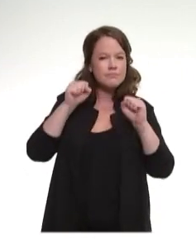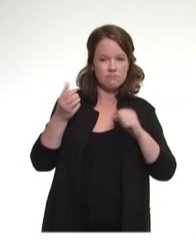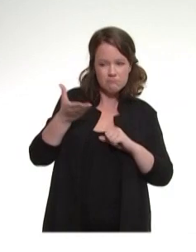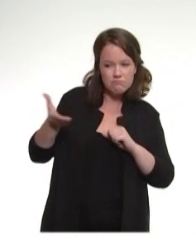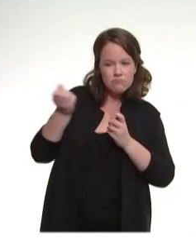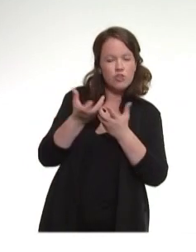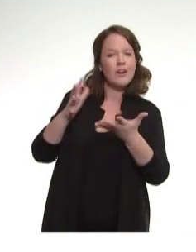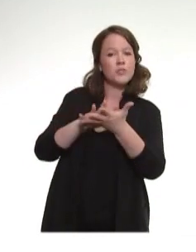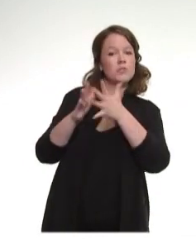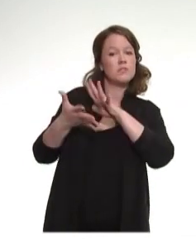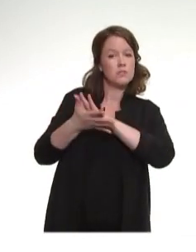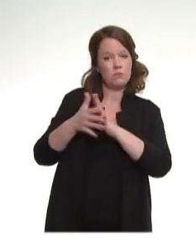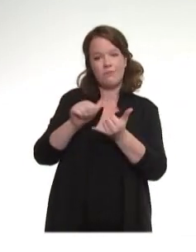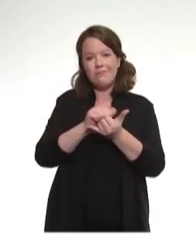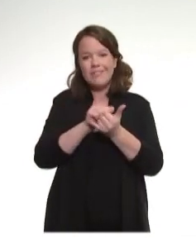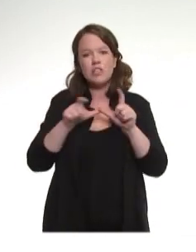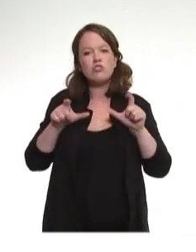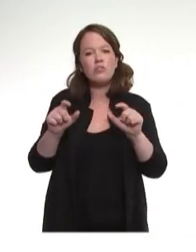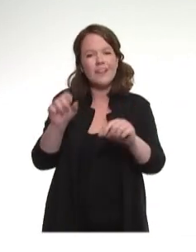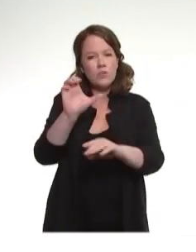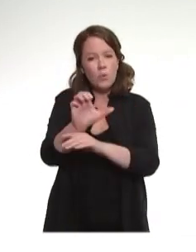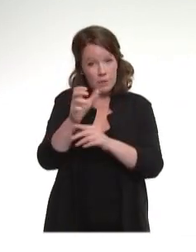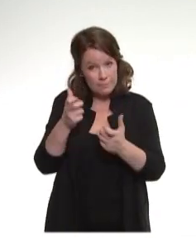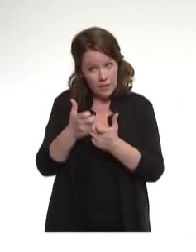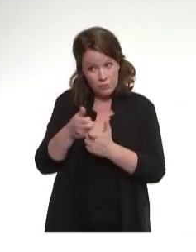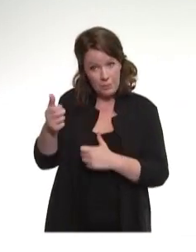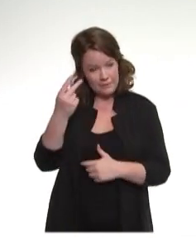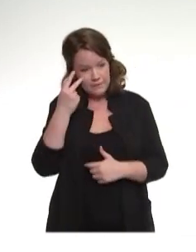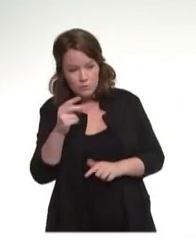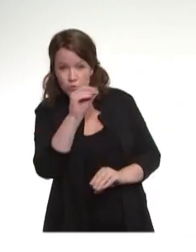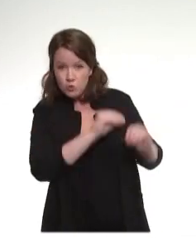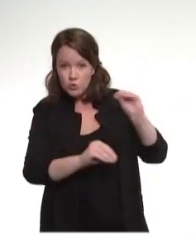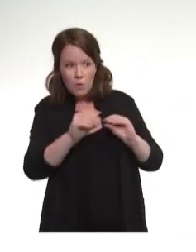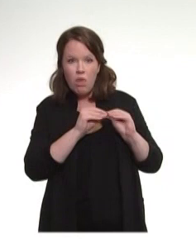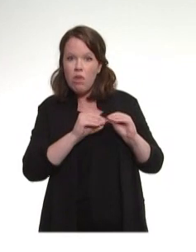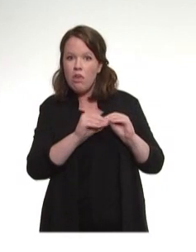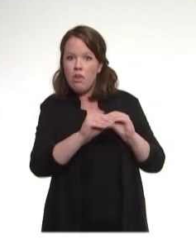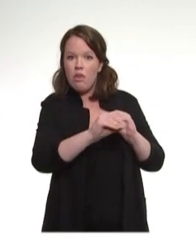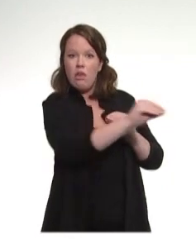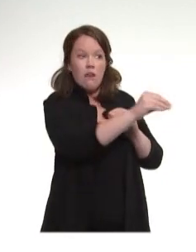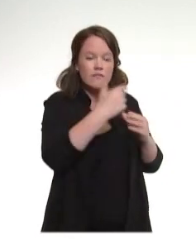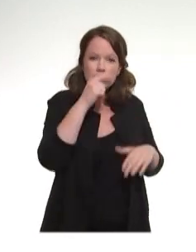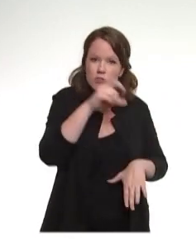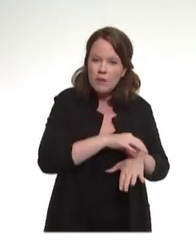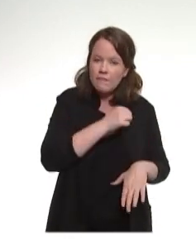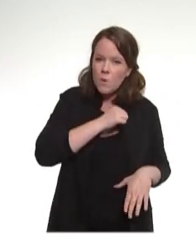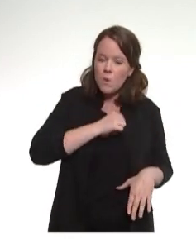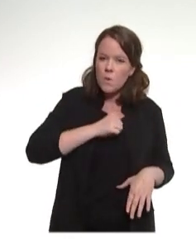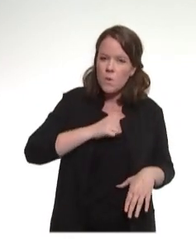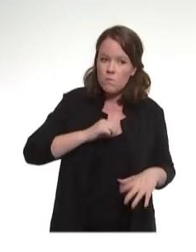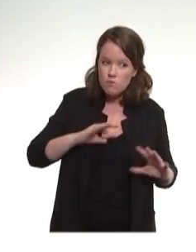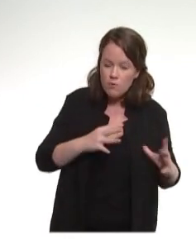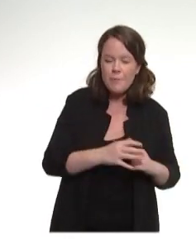unis cancer la ligue se sont alarmés sur des soins qui n'auraient pas été prodigués en temps voulu comment allez vous faire deuxième question